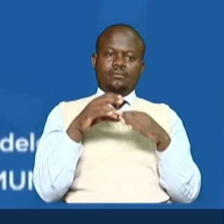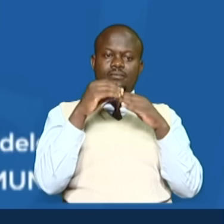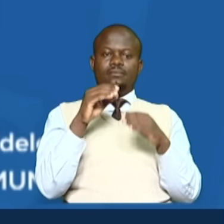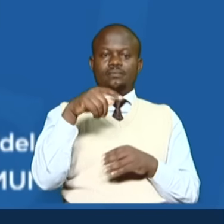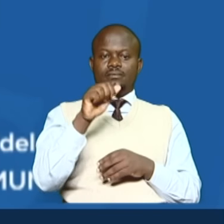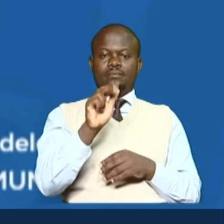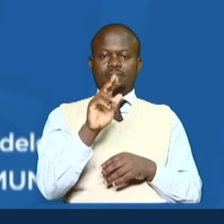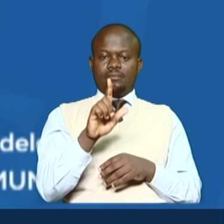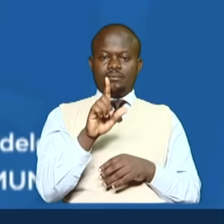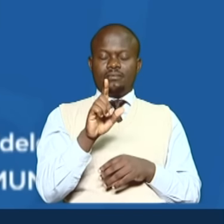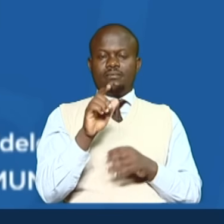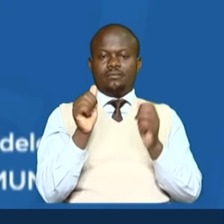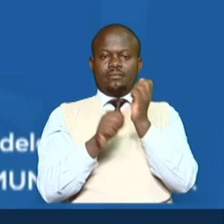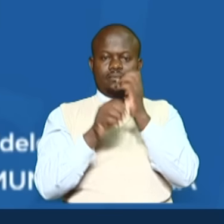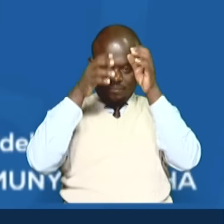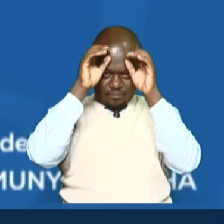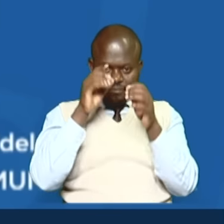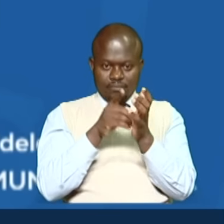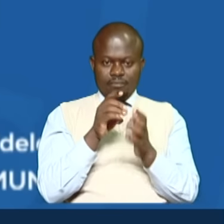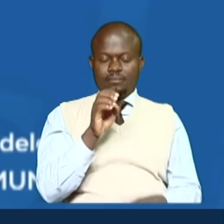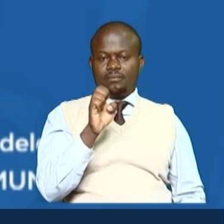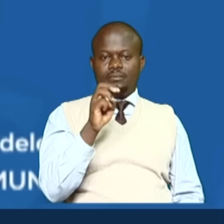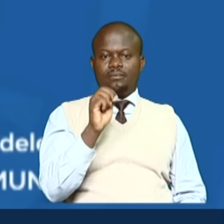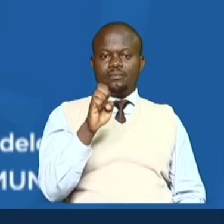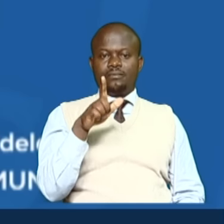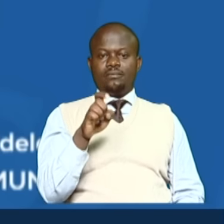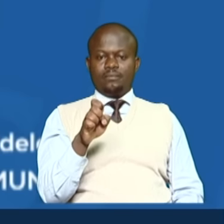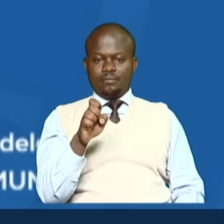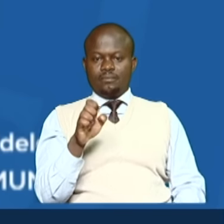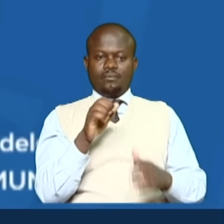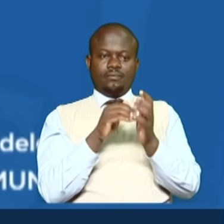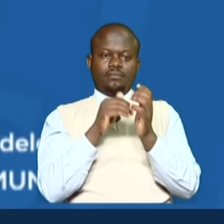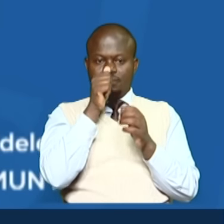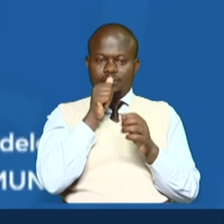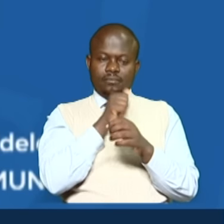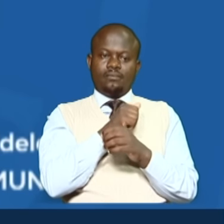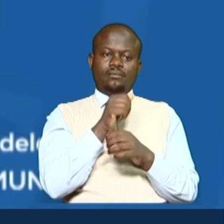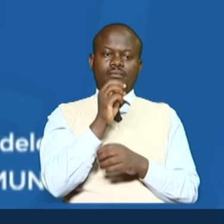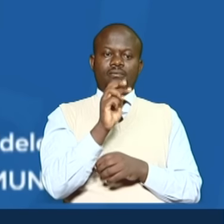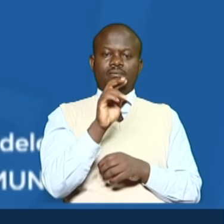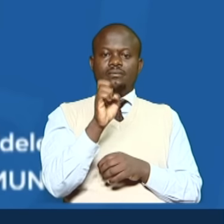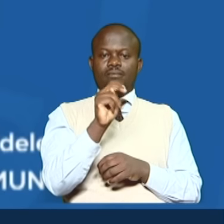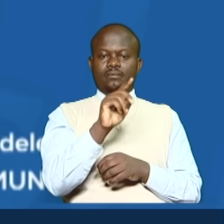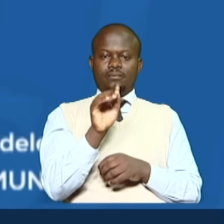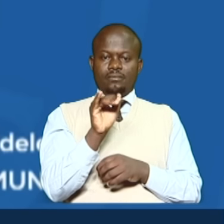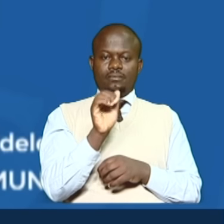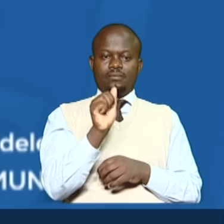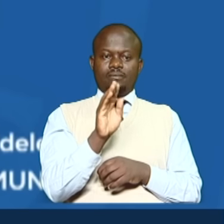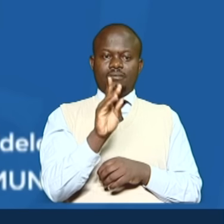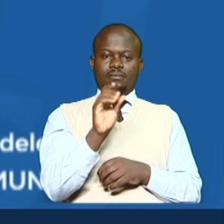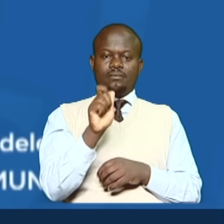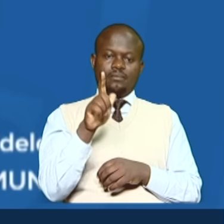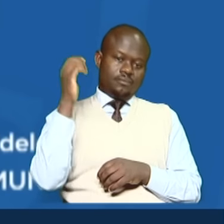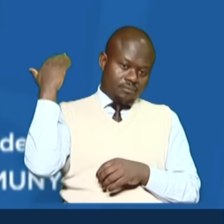Paul Muvunyi, ndetse vice president ni Dr. Emile Rwagacondo, ndetse umunyamabanga yabaye Murenzi Abdallah wigeze kuba nawe